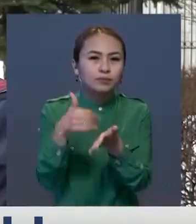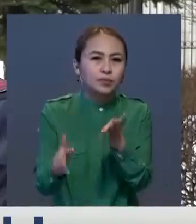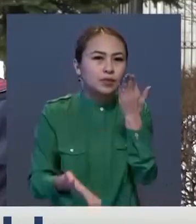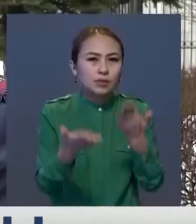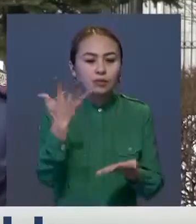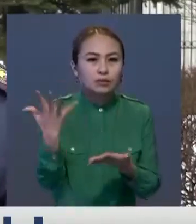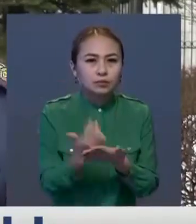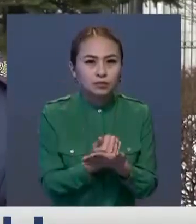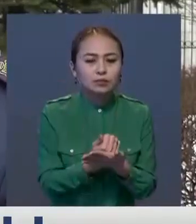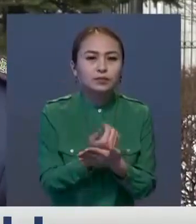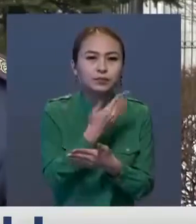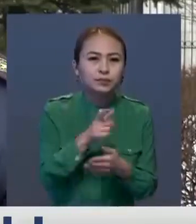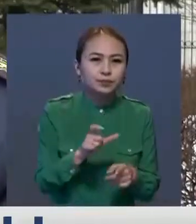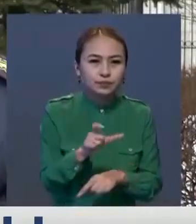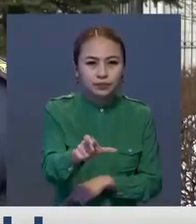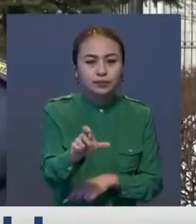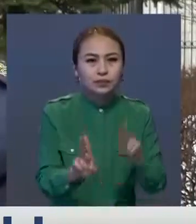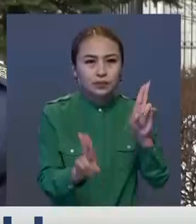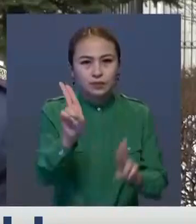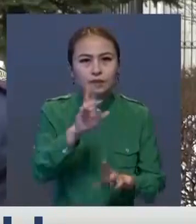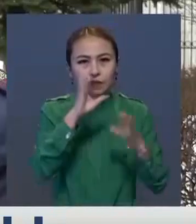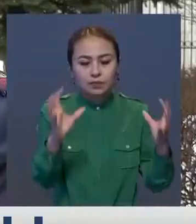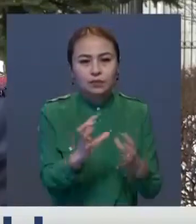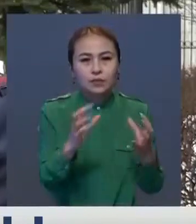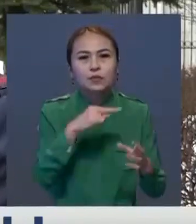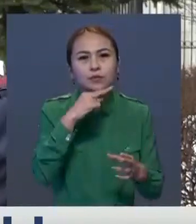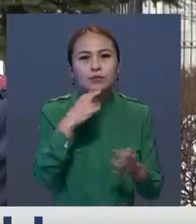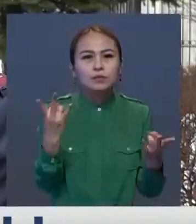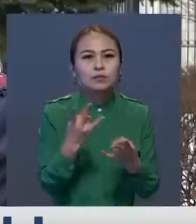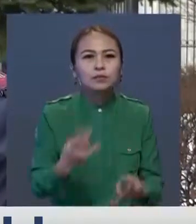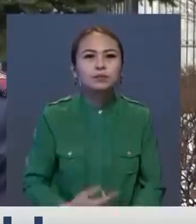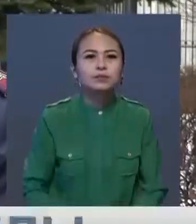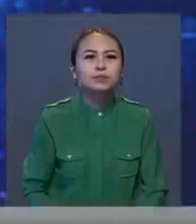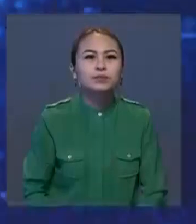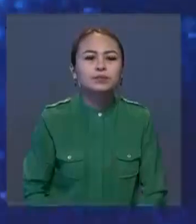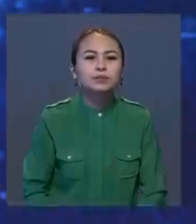шыққан өзінде онда жол жүру ережелерін сақтап мұқият болыңыздар.